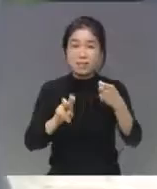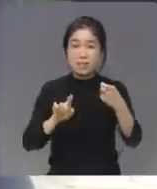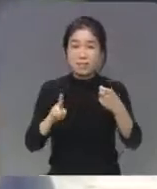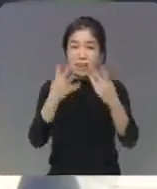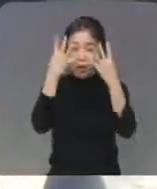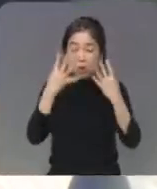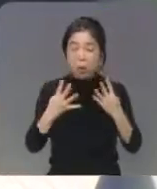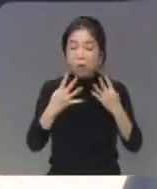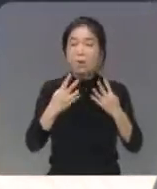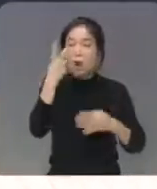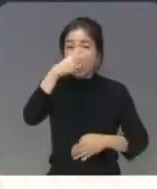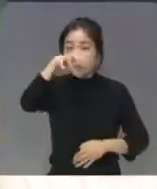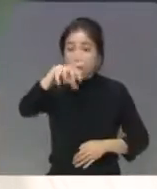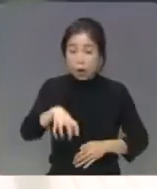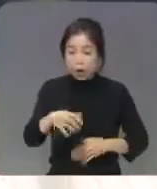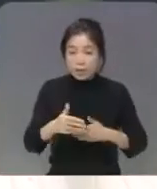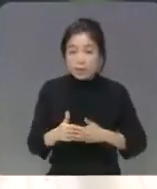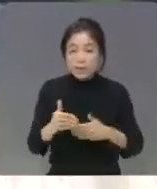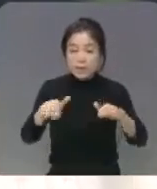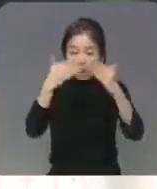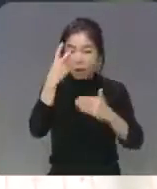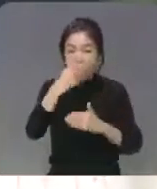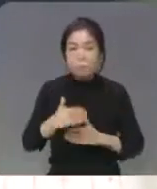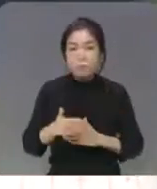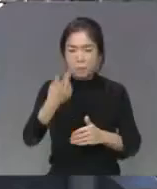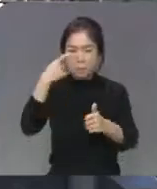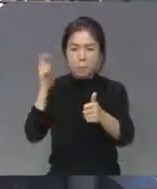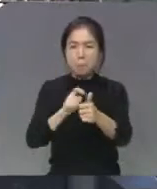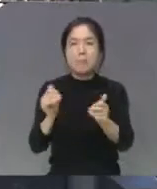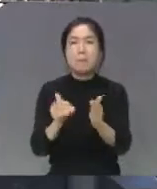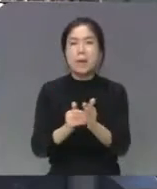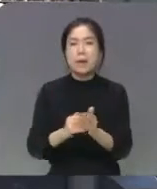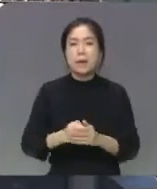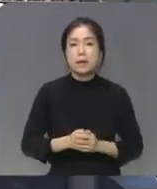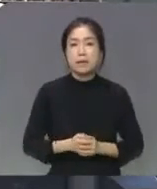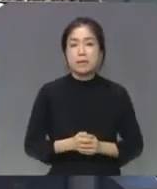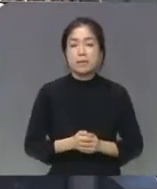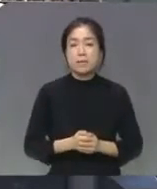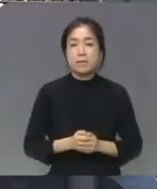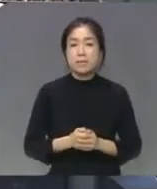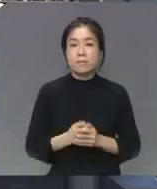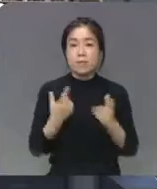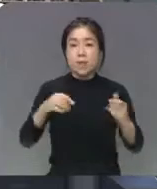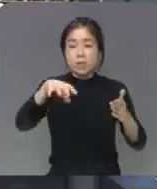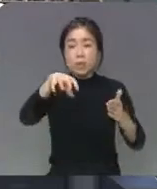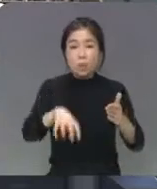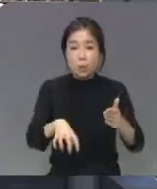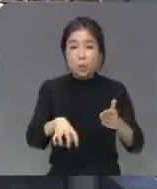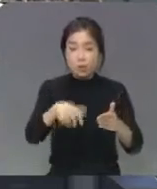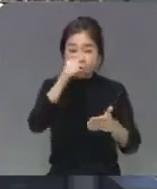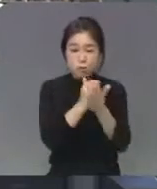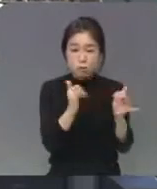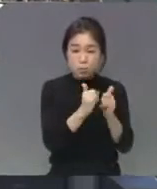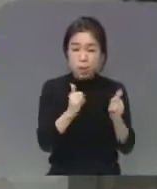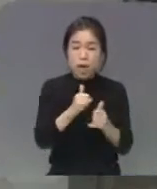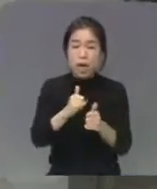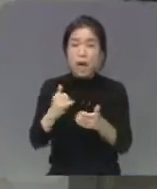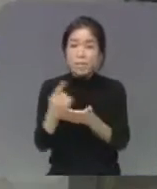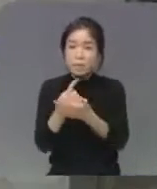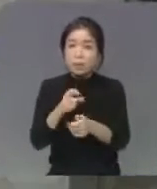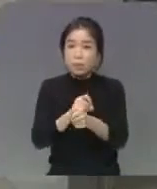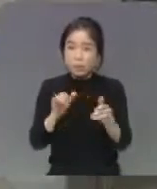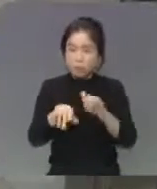교도소 3개월 진료소에서 실시한 전수 검사 과정에서 발견됐습니다 하튼 구질 수용자와 섭 쪽 기권을 음성